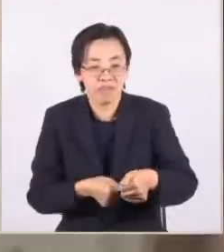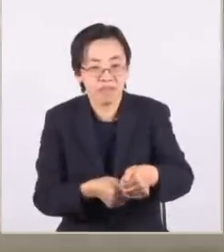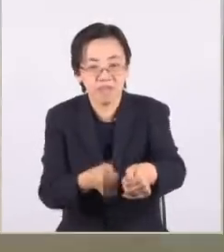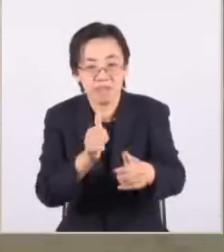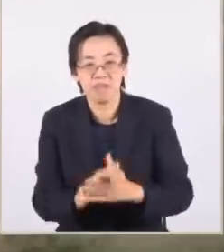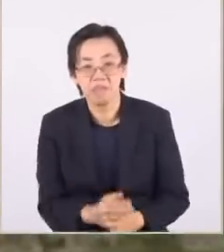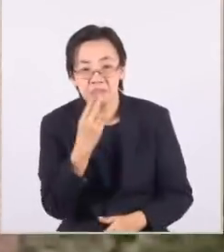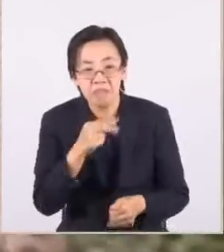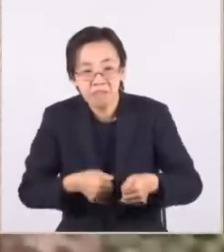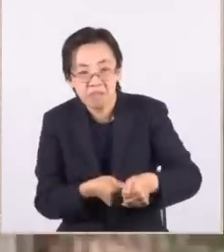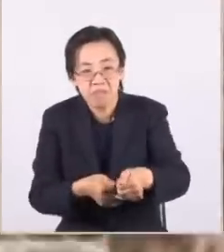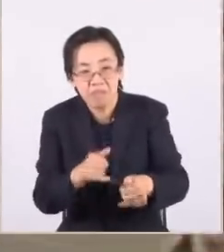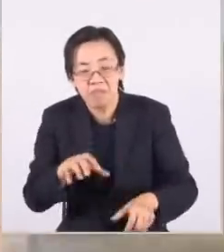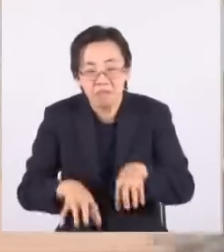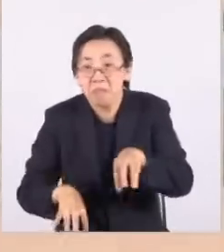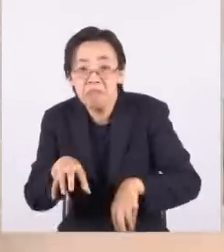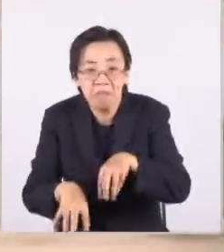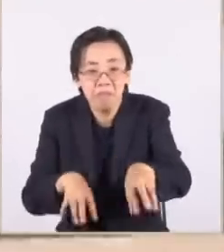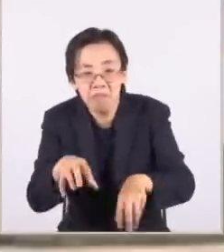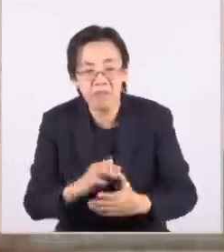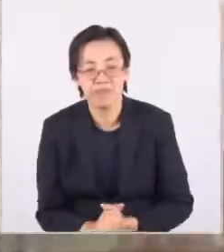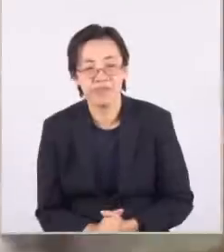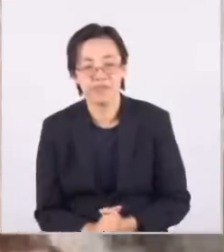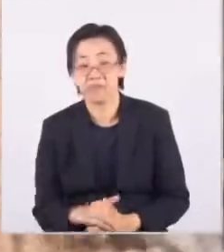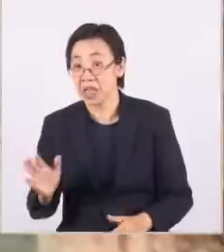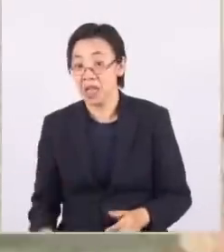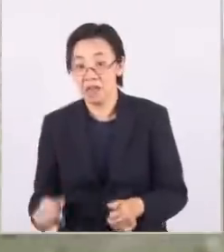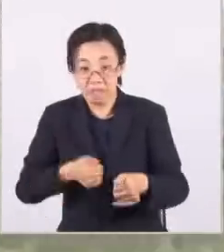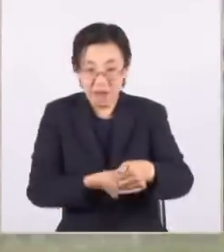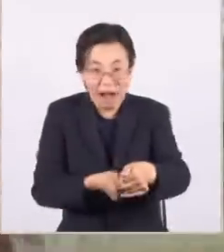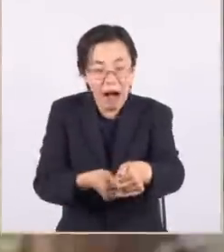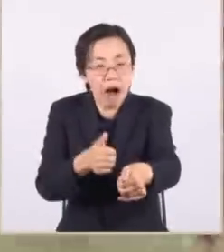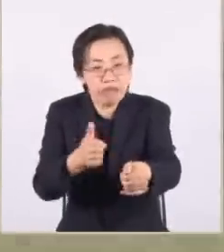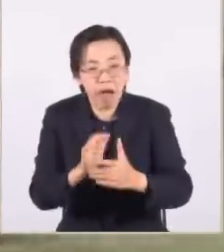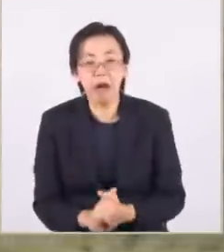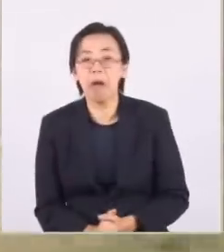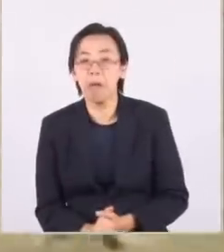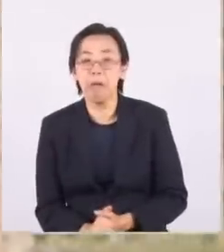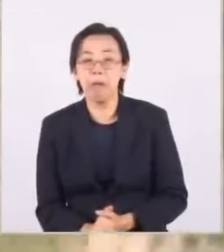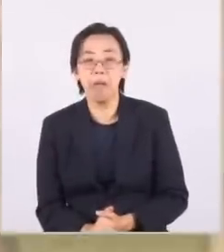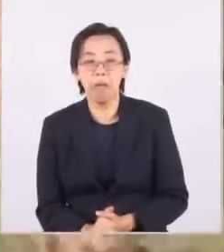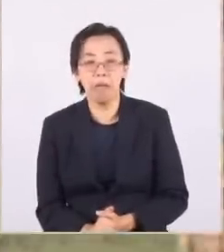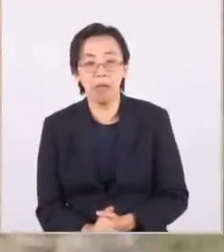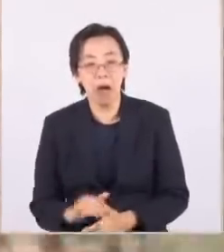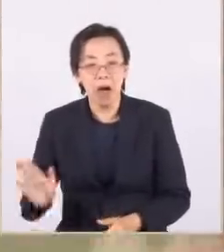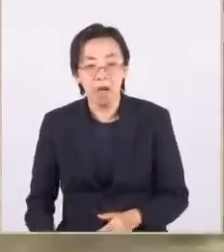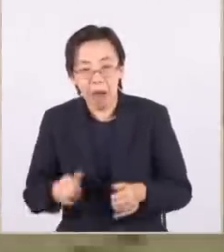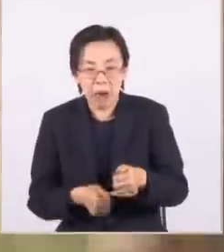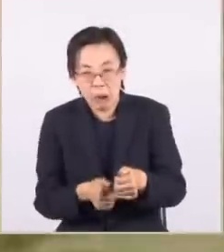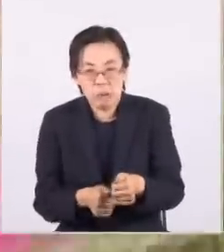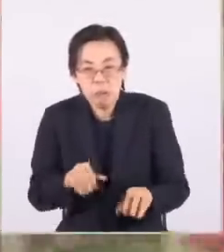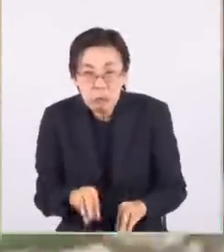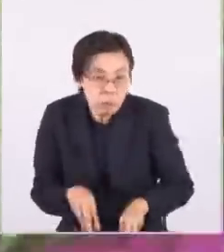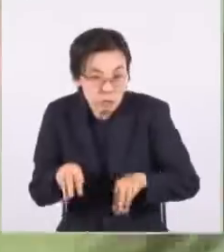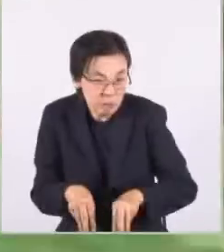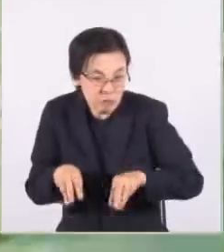ไง วายเสีย แม้ผมจะเป็นหมาวัดแต่ผมก็มีหัวใจนะฮะแล้วผมก็ทำดีด้วยครับ โอ้โหช้